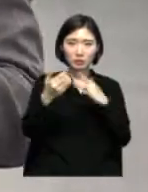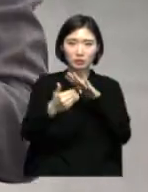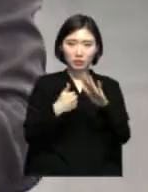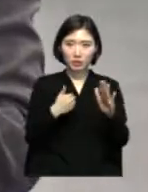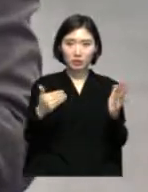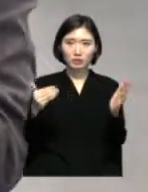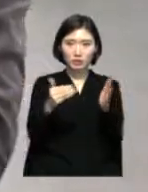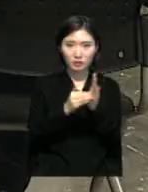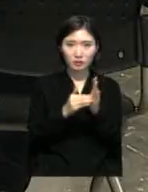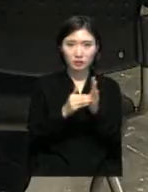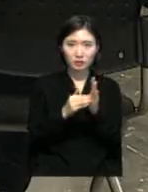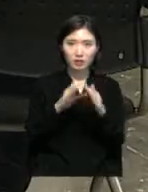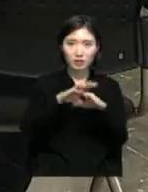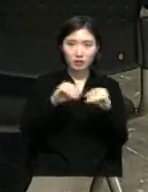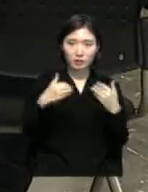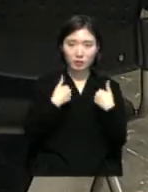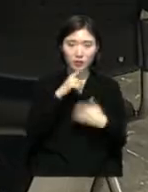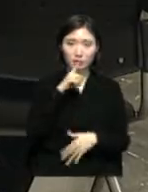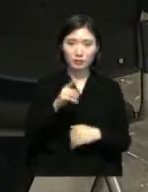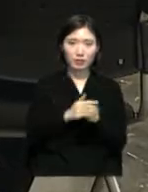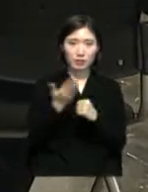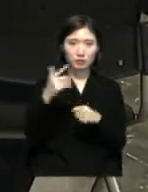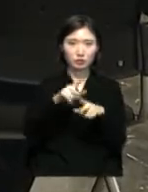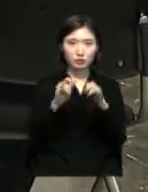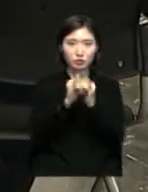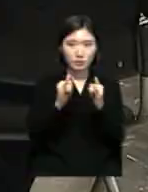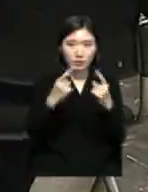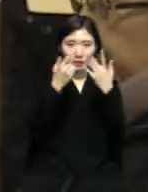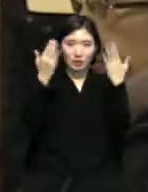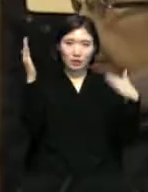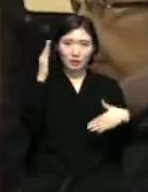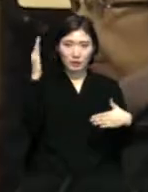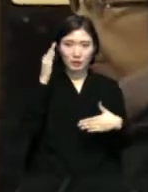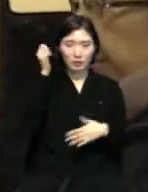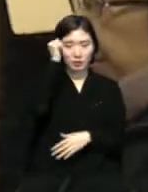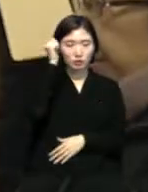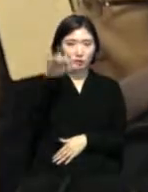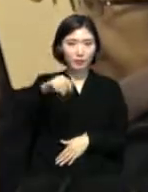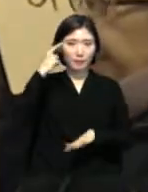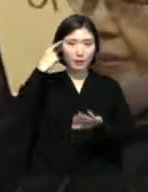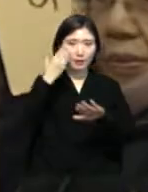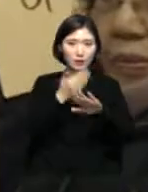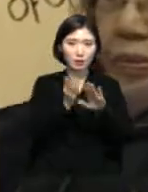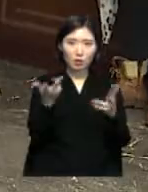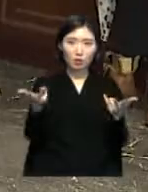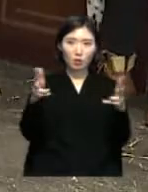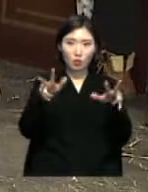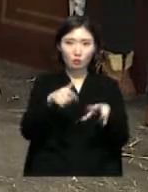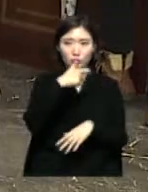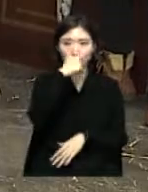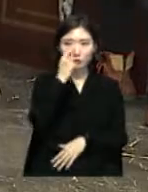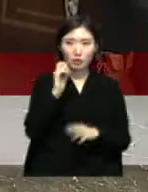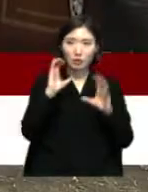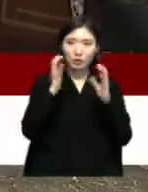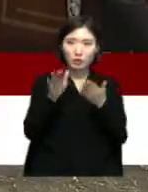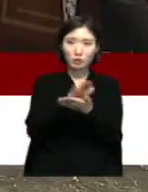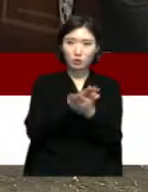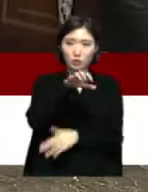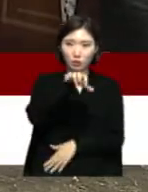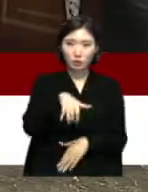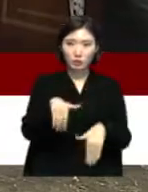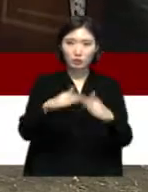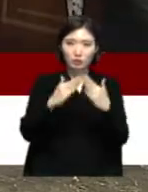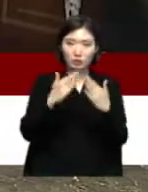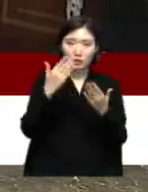밝혔습니다. 하지만 주민들은 대학생들의 기숙사를 반대하며 공원이나 부족한 어린이 놀이터 등을